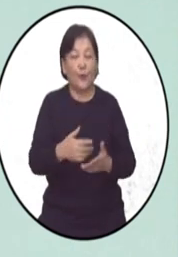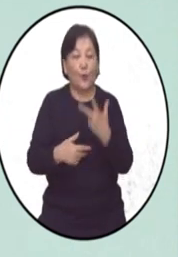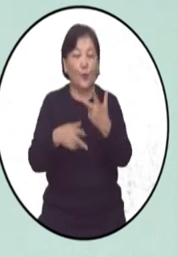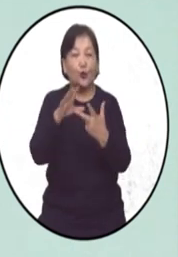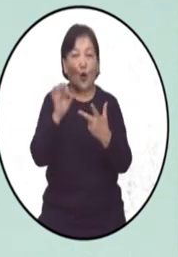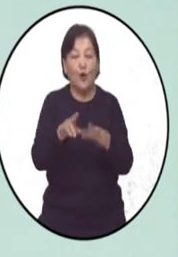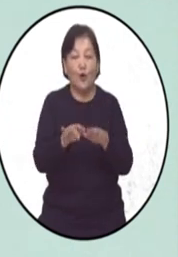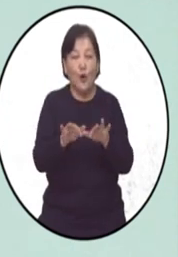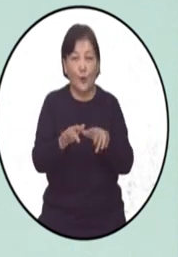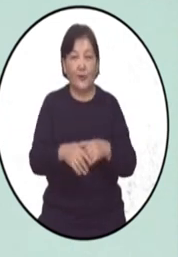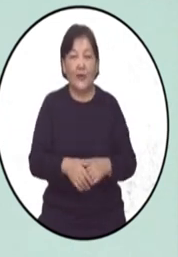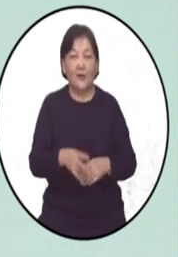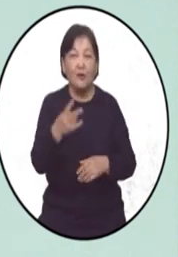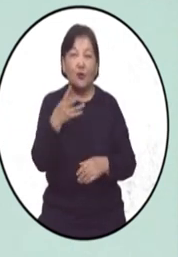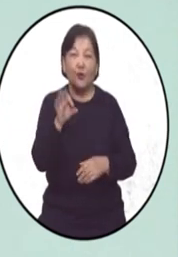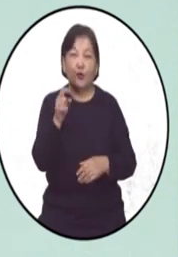дээр бол нөгөө нөхцөл